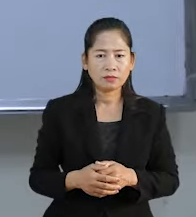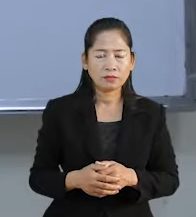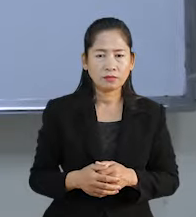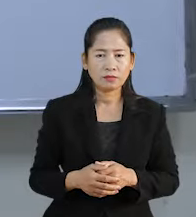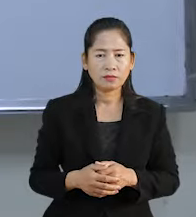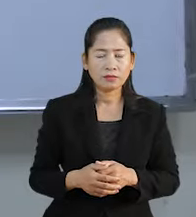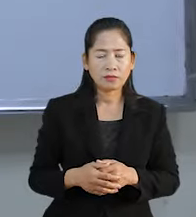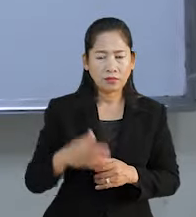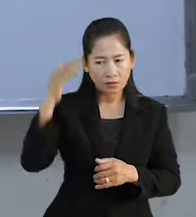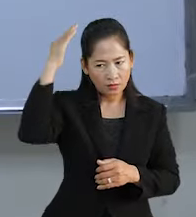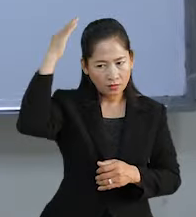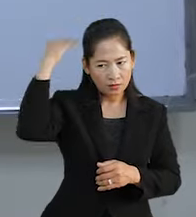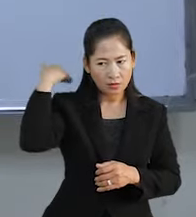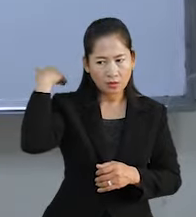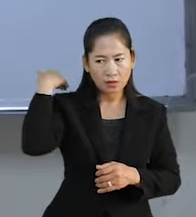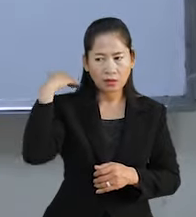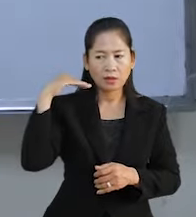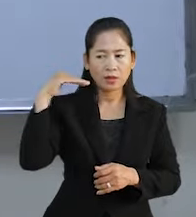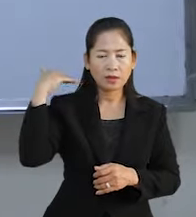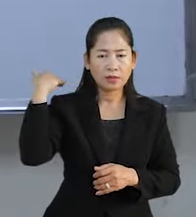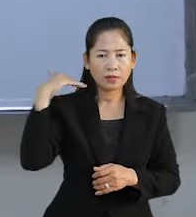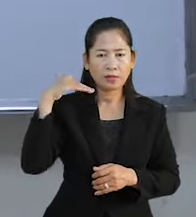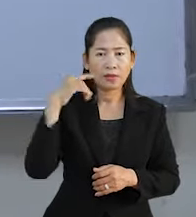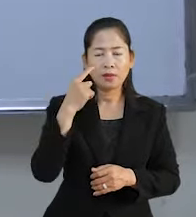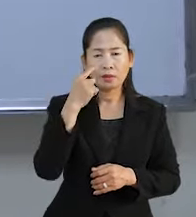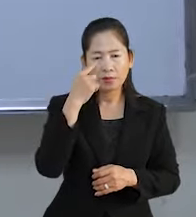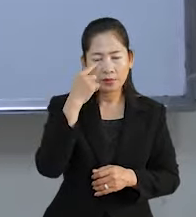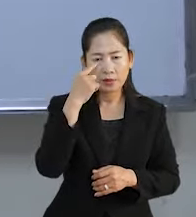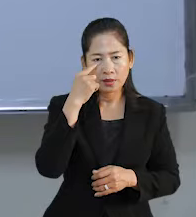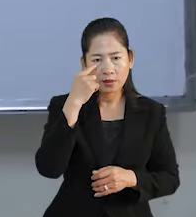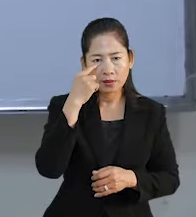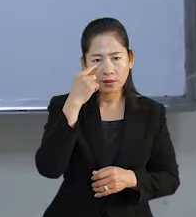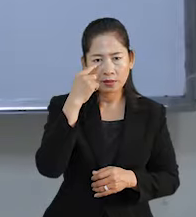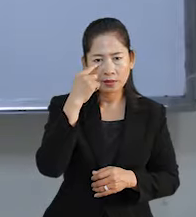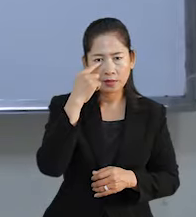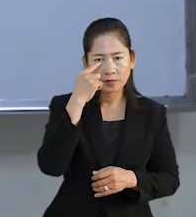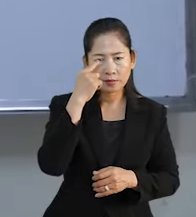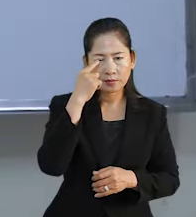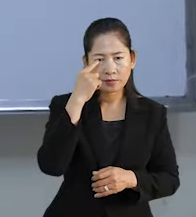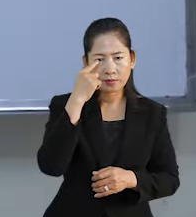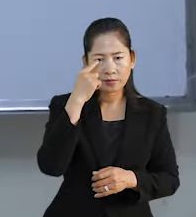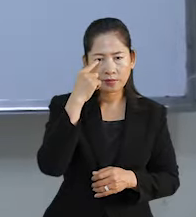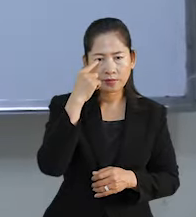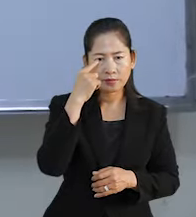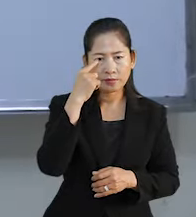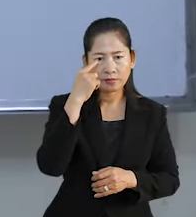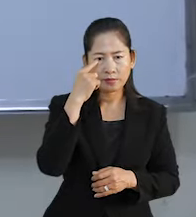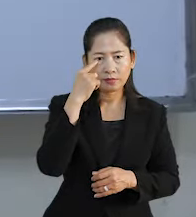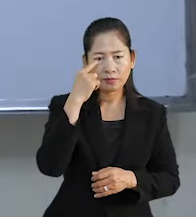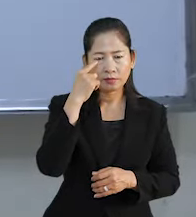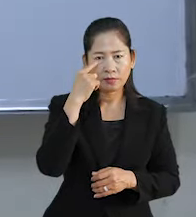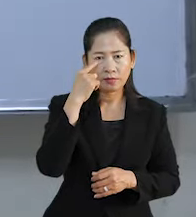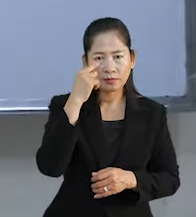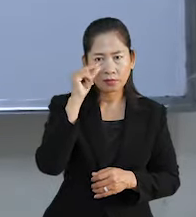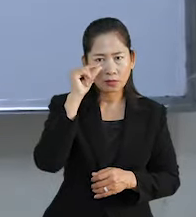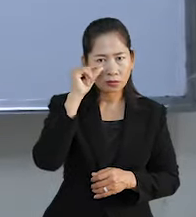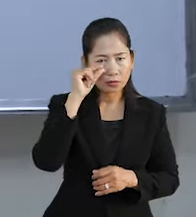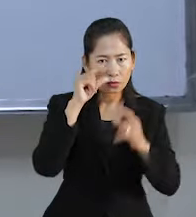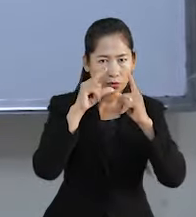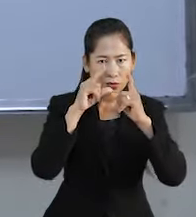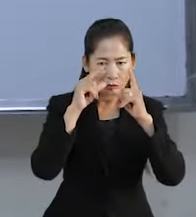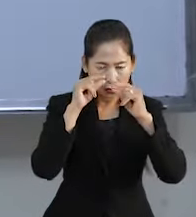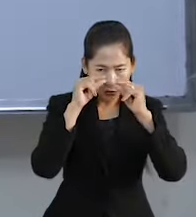ចាសក់ខ្លីភ្នែកមើលដែរកូនចាមើលភ្នែកគាត់ភ្នែកធំធំ